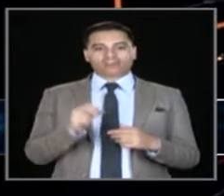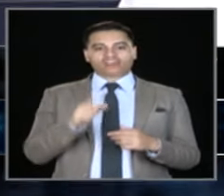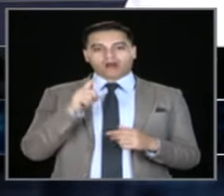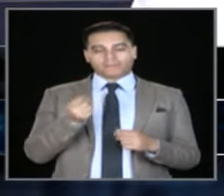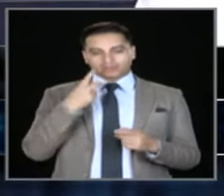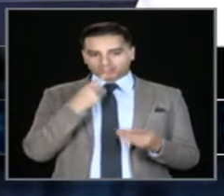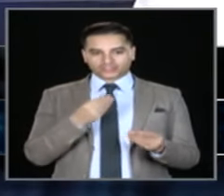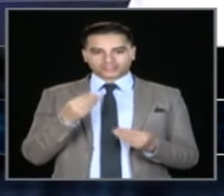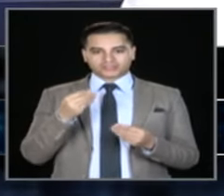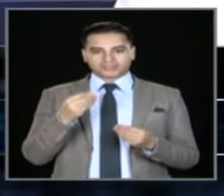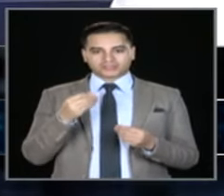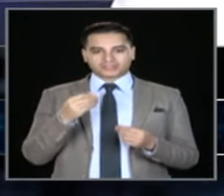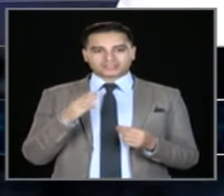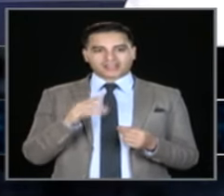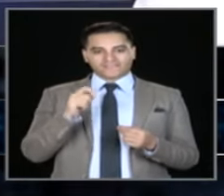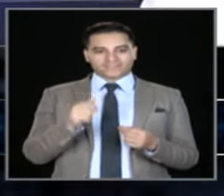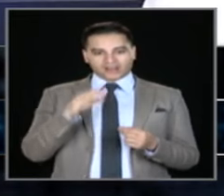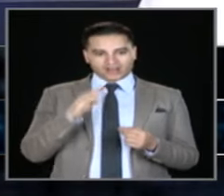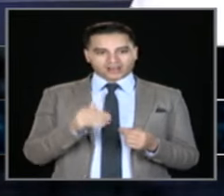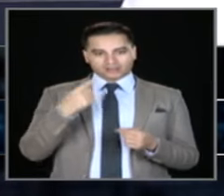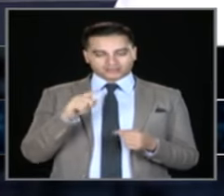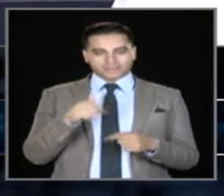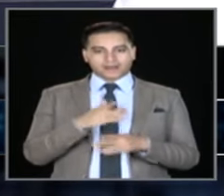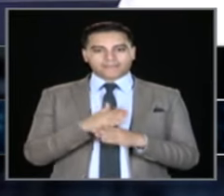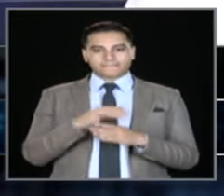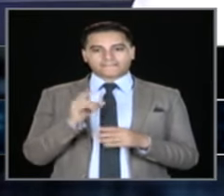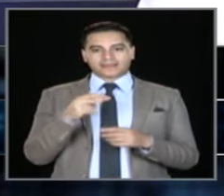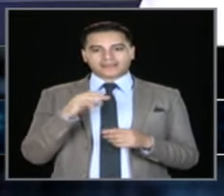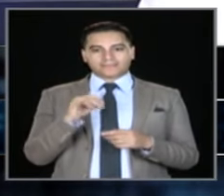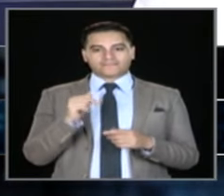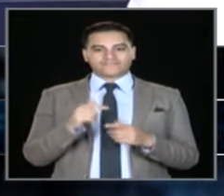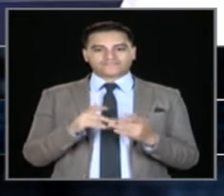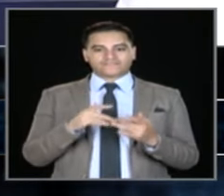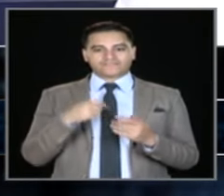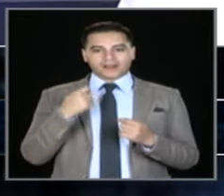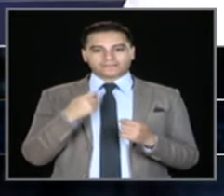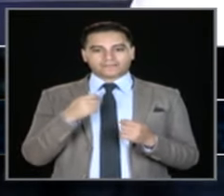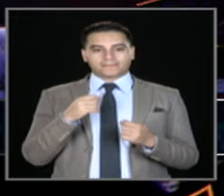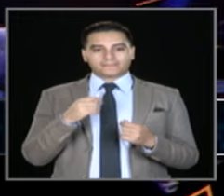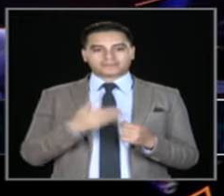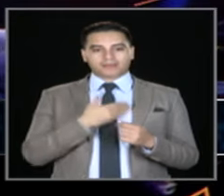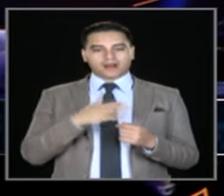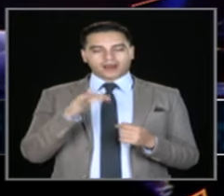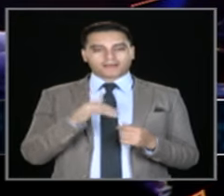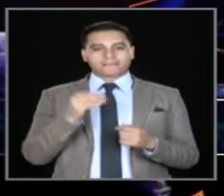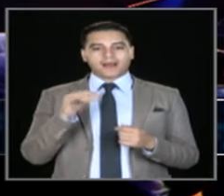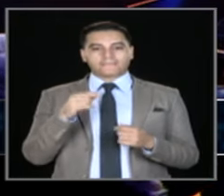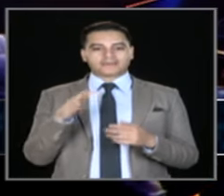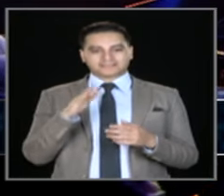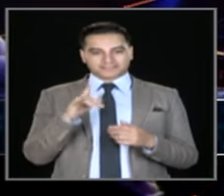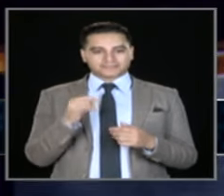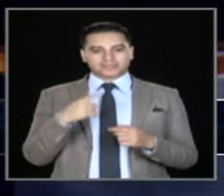الاديب تشيكي فمن هو صح من قام بدور منعم في فيلم اسمع ليه رايح جاي ممد تندي صح ما هو العدد الذرق